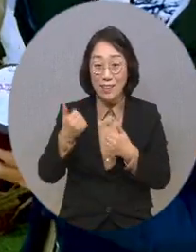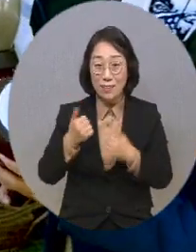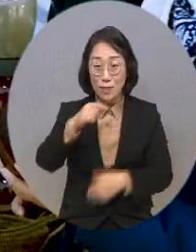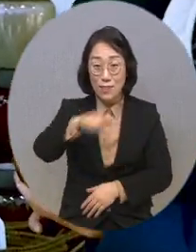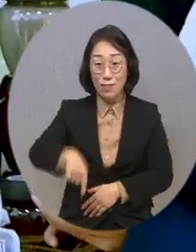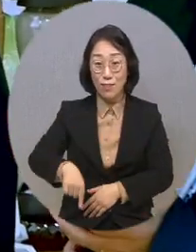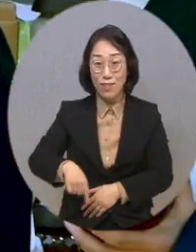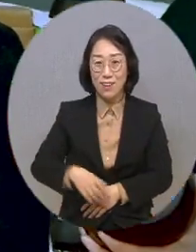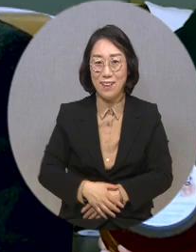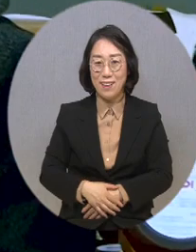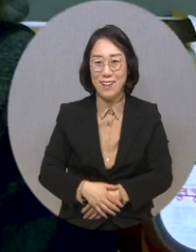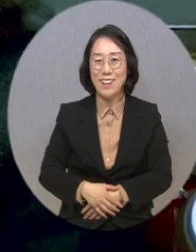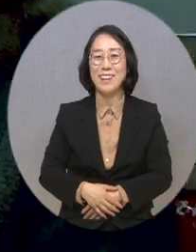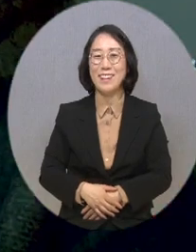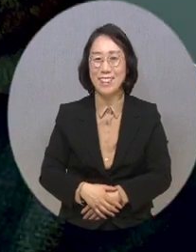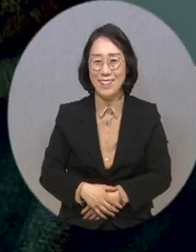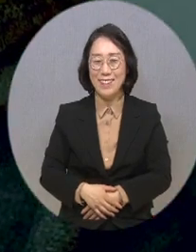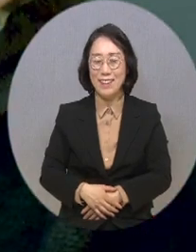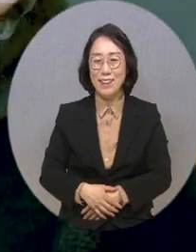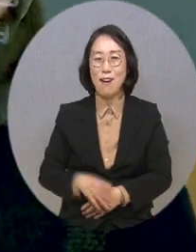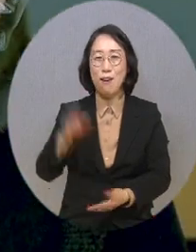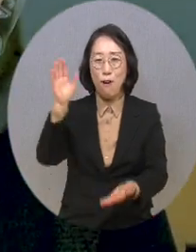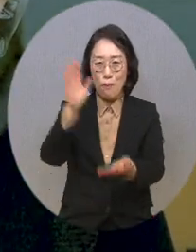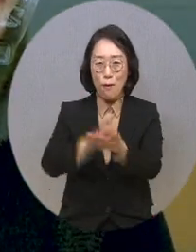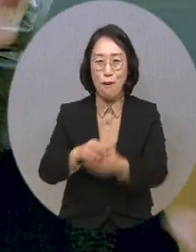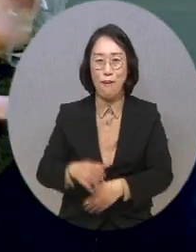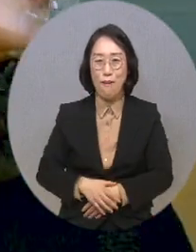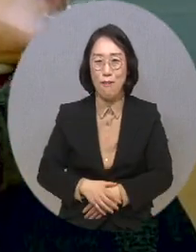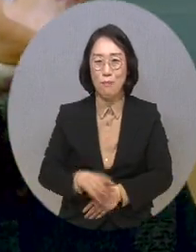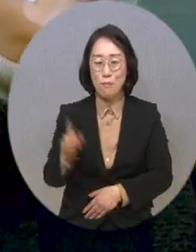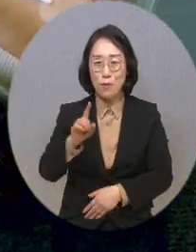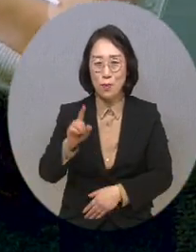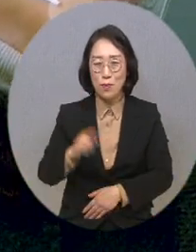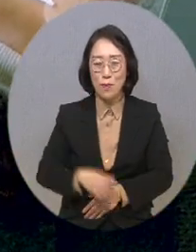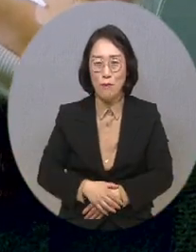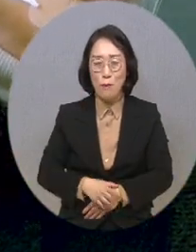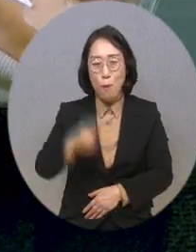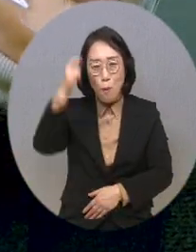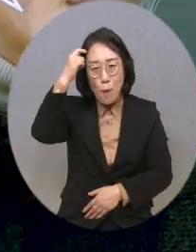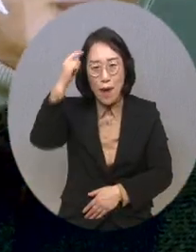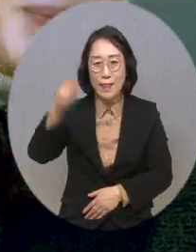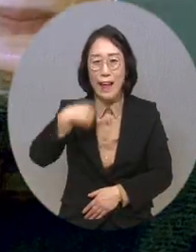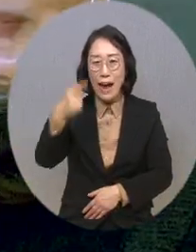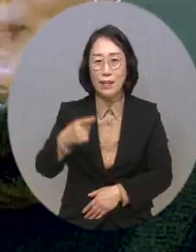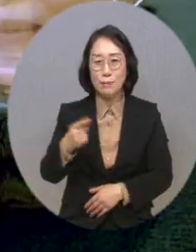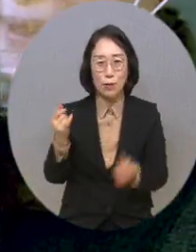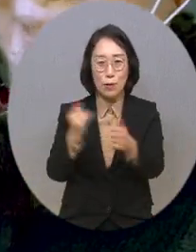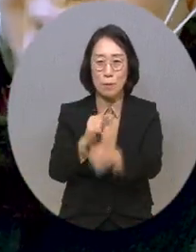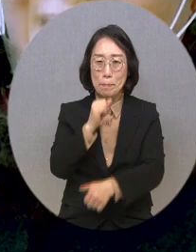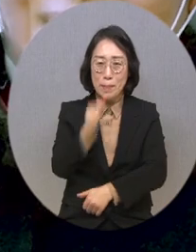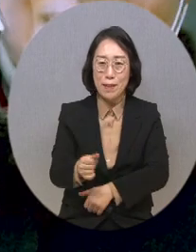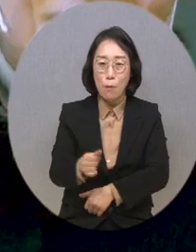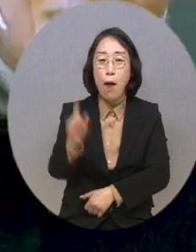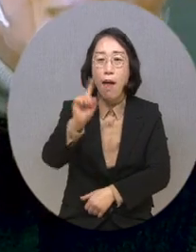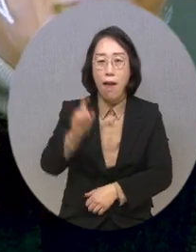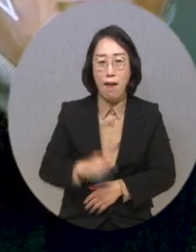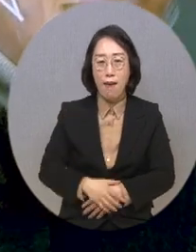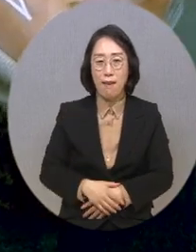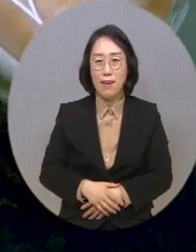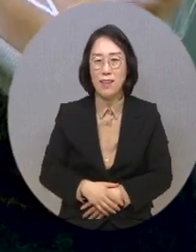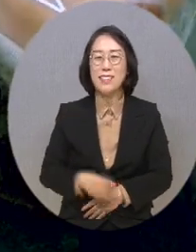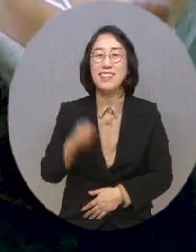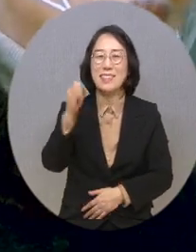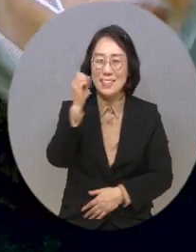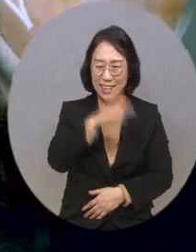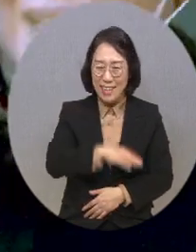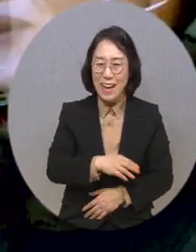네. 승질나니까 와 버렸네. 어메, 어머머. 어떻게 했길래 다음 생에 절대 안 만나고 싶다고 했어? 선생님. 아니, 그냥